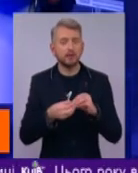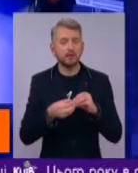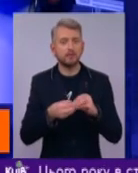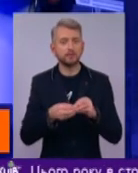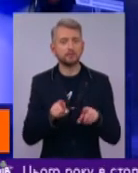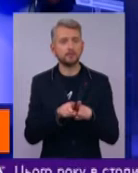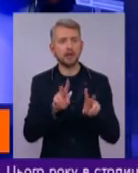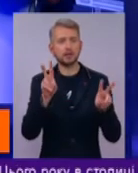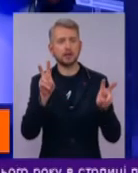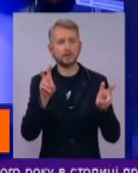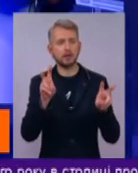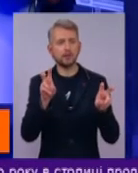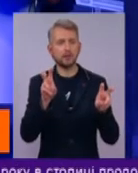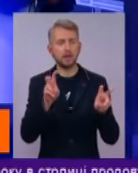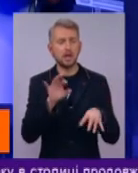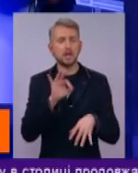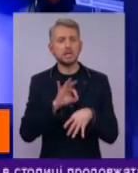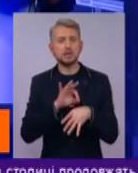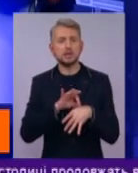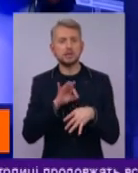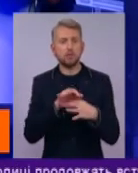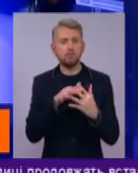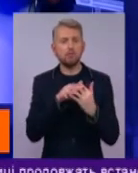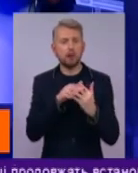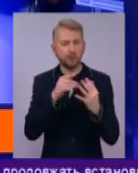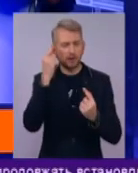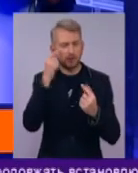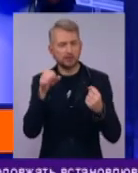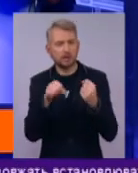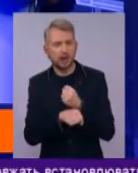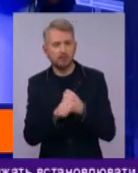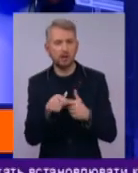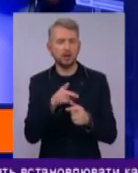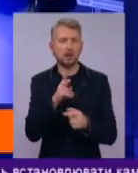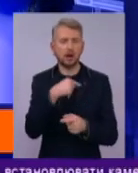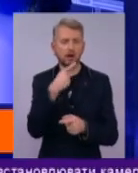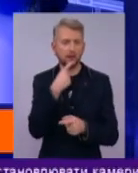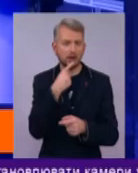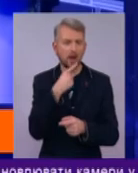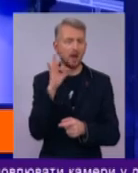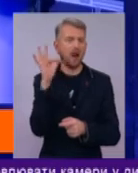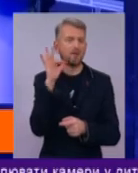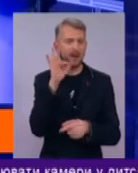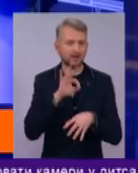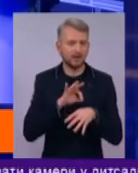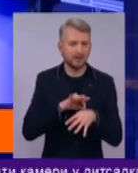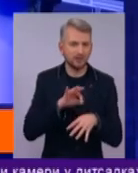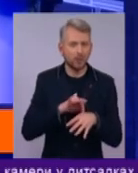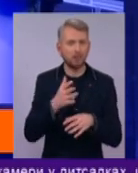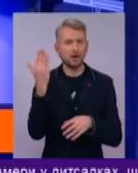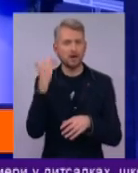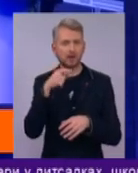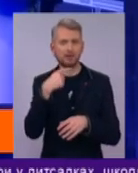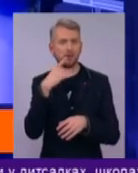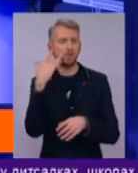так называемой синдрома боевой психологической травмы, или, как говорили, афганский синдром, или ранее говорили у